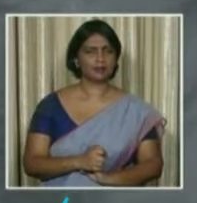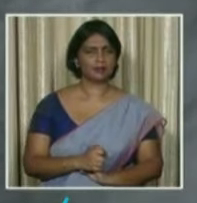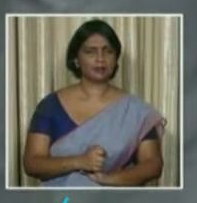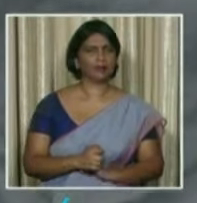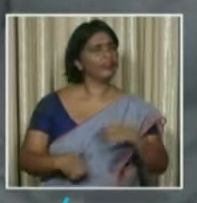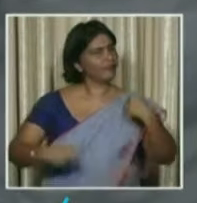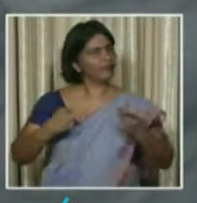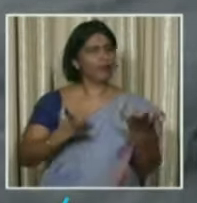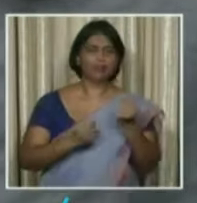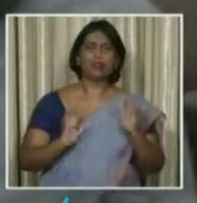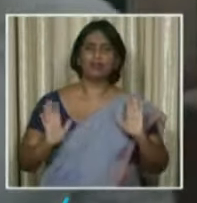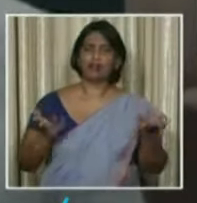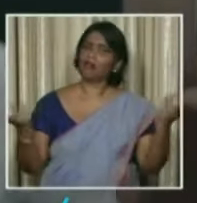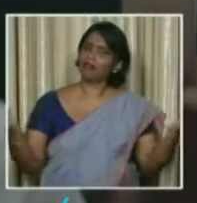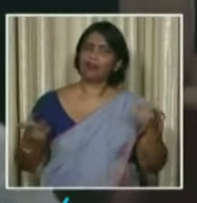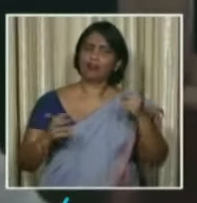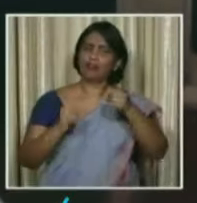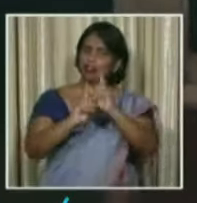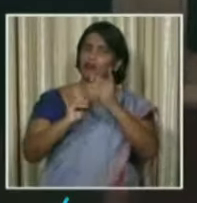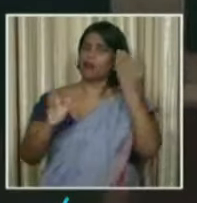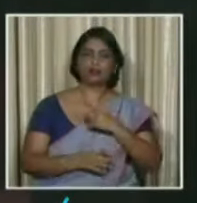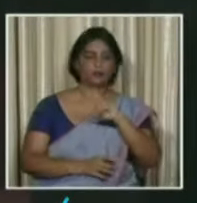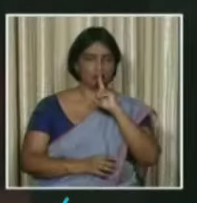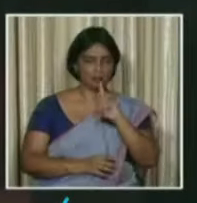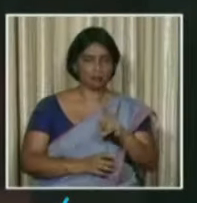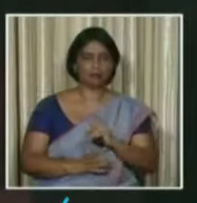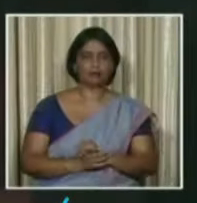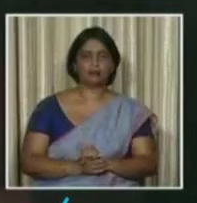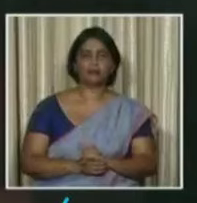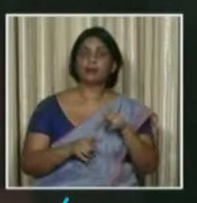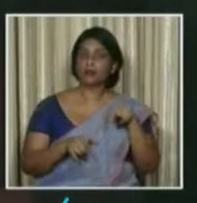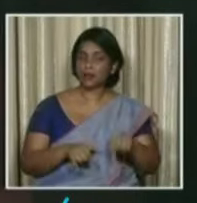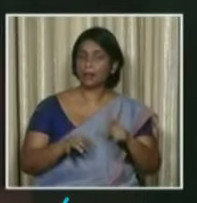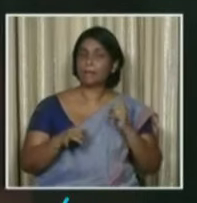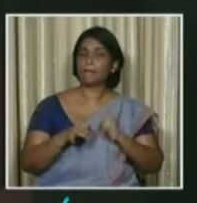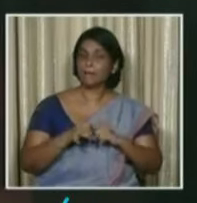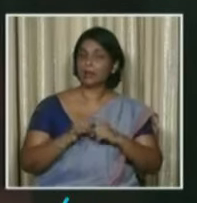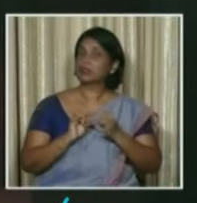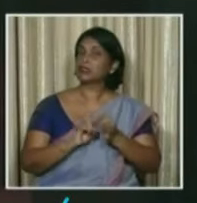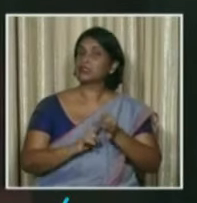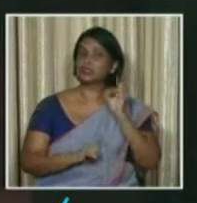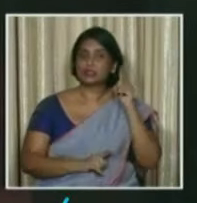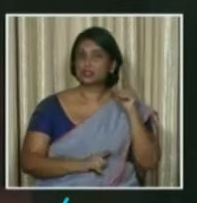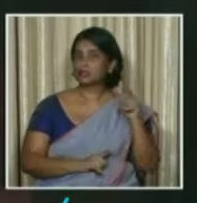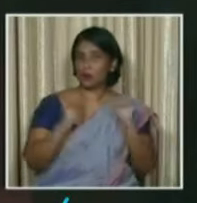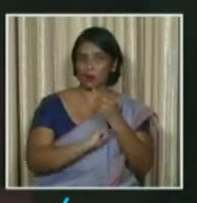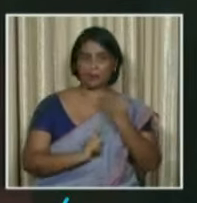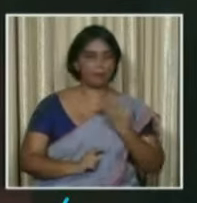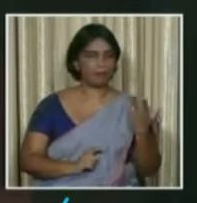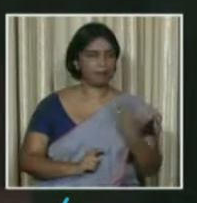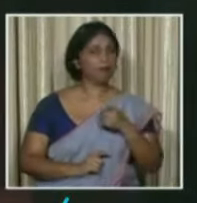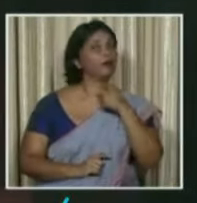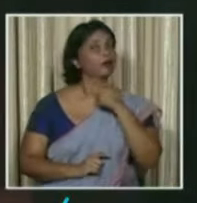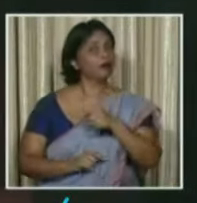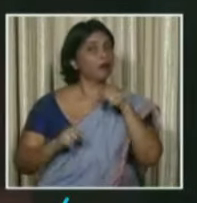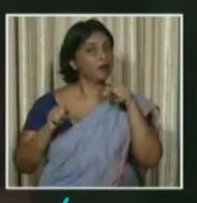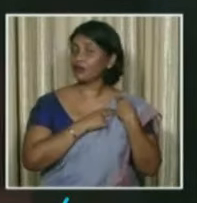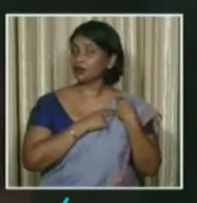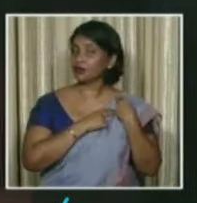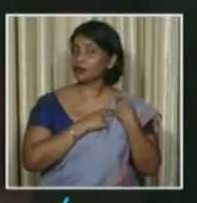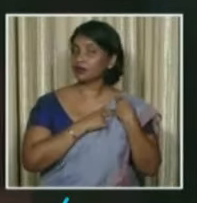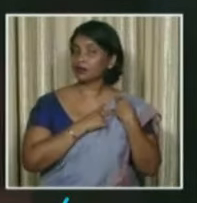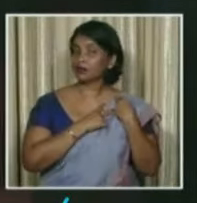විවාදේ ඉල්ලන්නේ නැත්තම් ඔබතුමාගේ ස්ථාවරය ප්‍රකාශ කරන්න. හරි. මේ ප්‍රශ්නෙන් ජනාධිපතිවරයාට පැන යන්න බෑ. ඔහු අදටත්